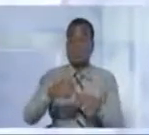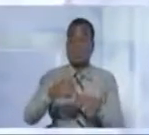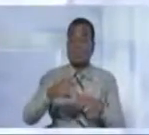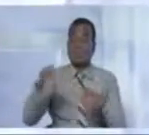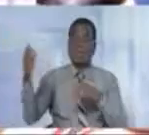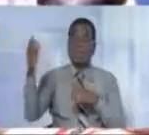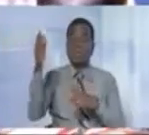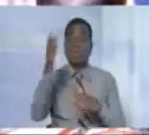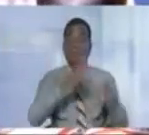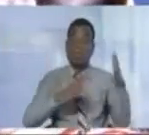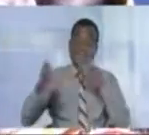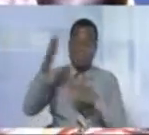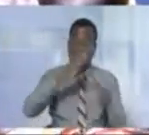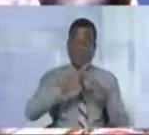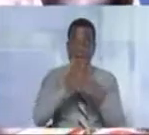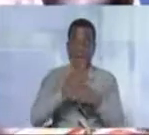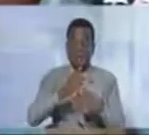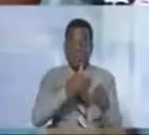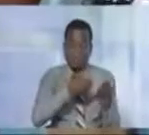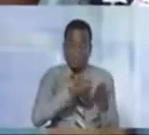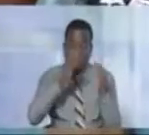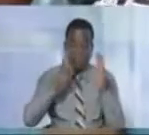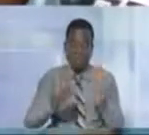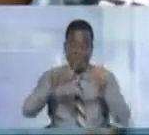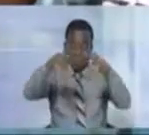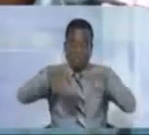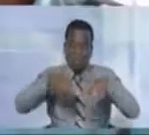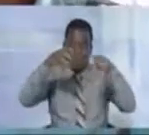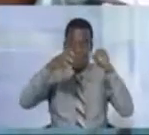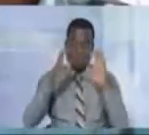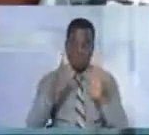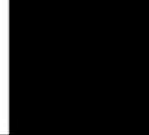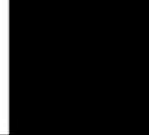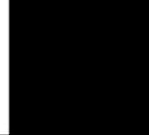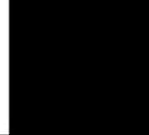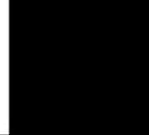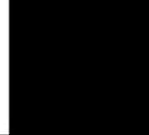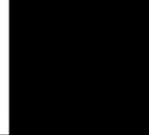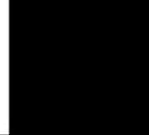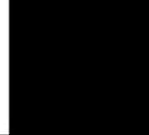conflits agriculteurs éleveur a occupé une place importante dans les